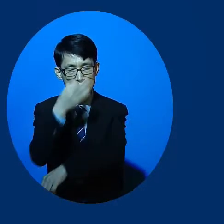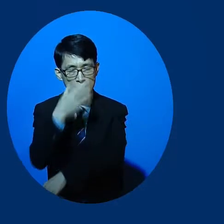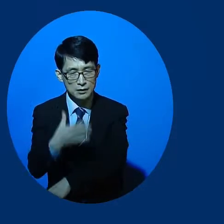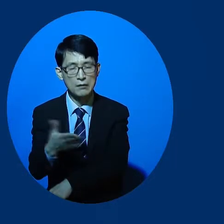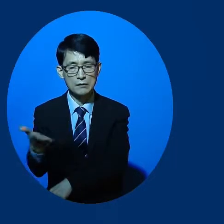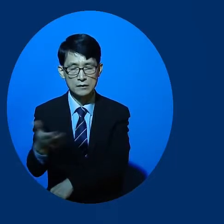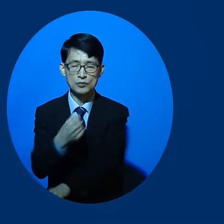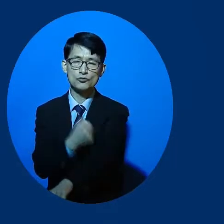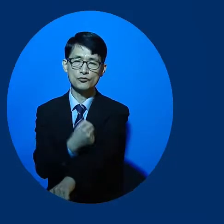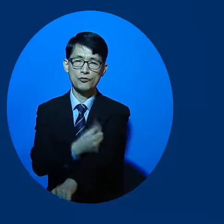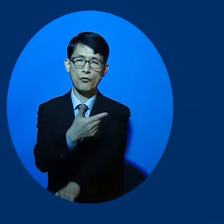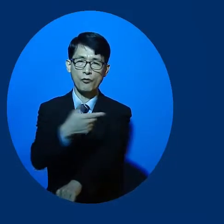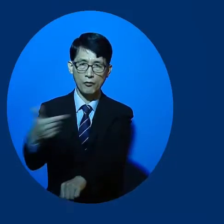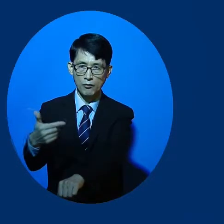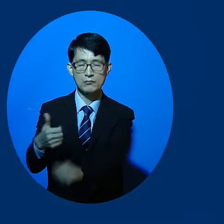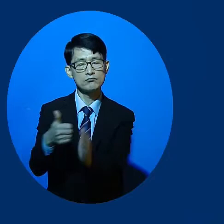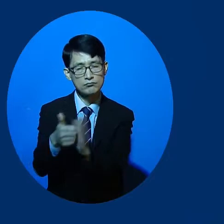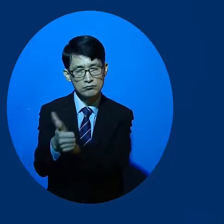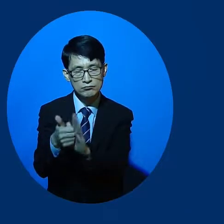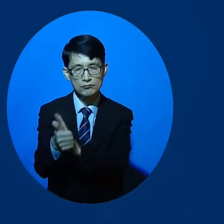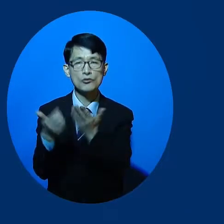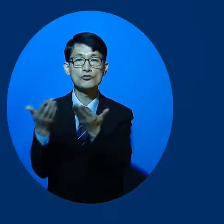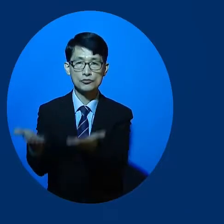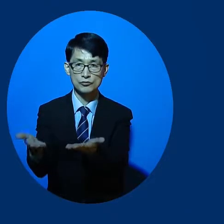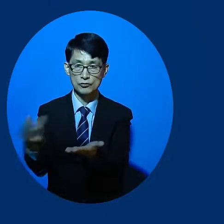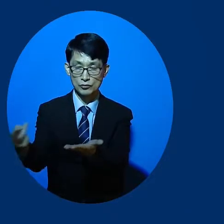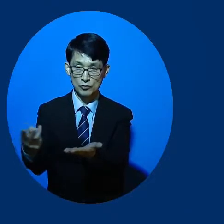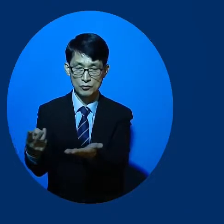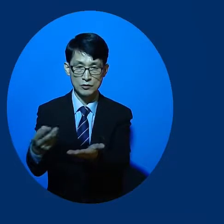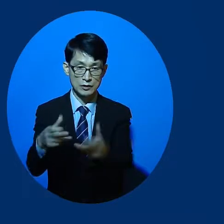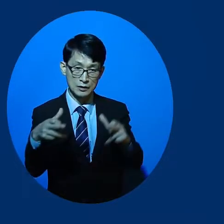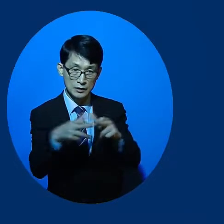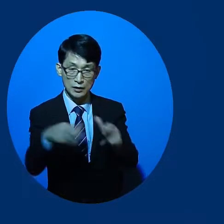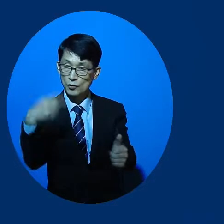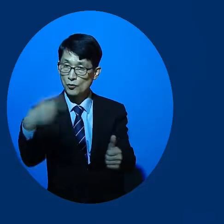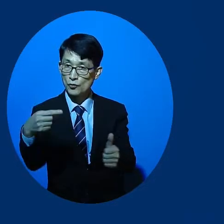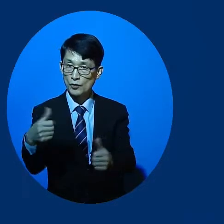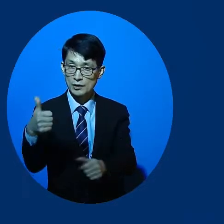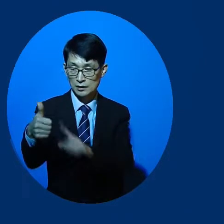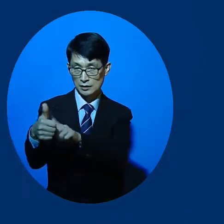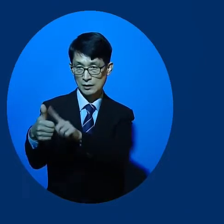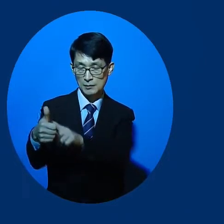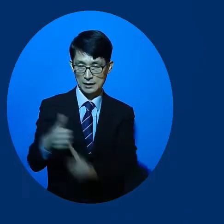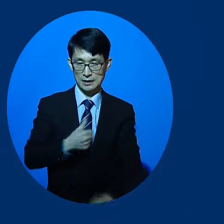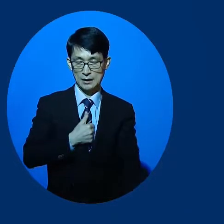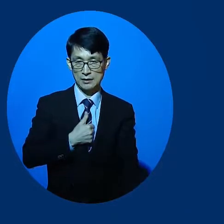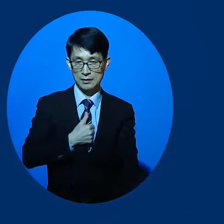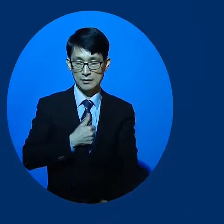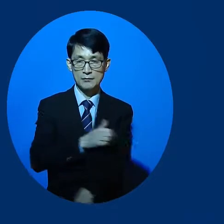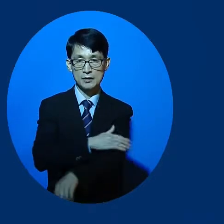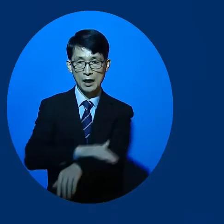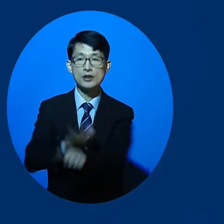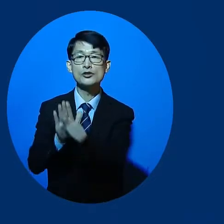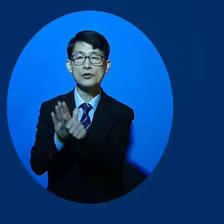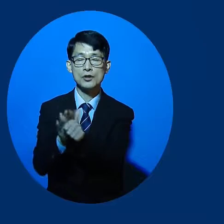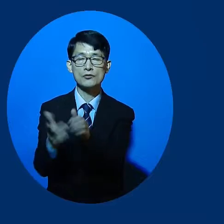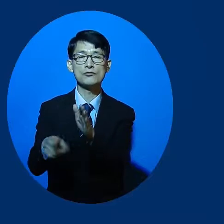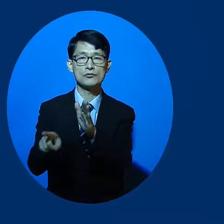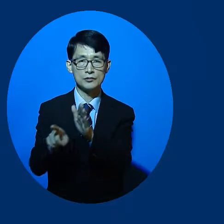생활체육 종사자로서의 자긍심을 제고하고자 노력을 하고 있습니다. 강원도 역시 이 정부의 시책에